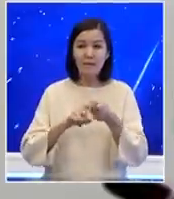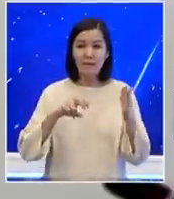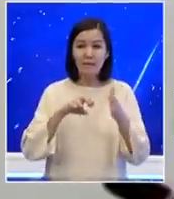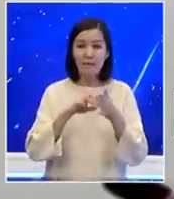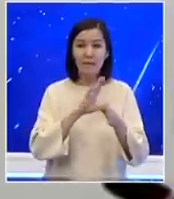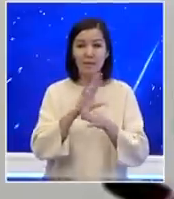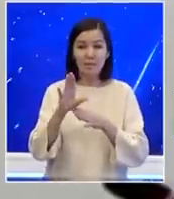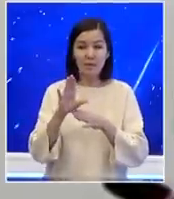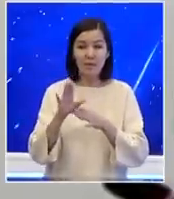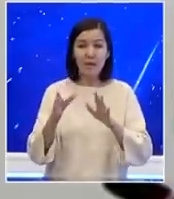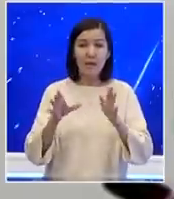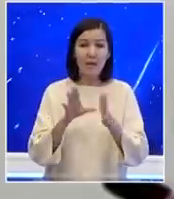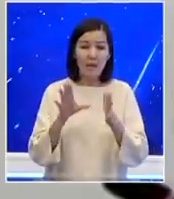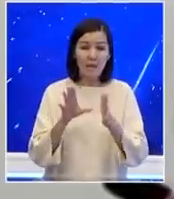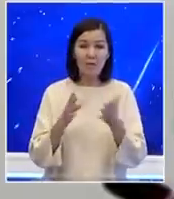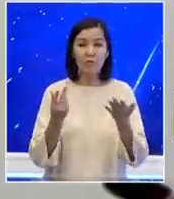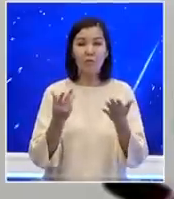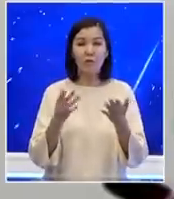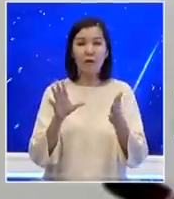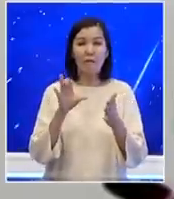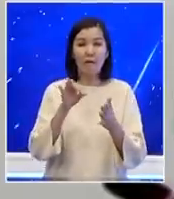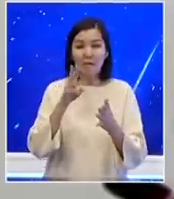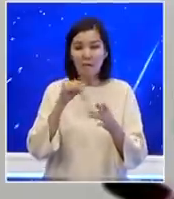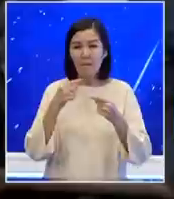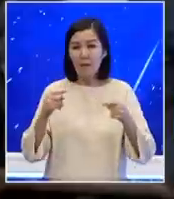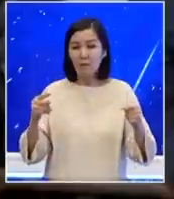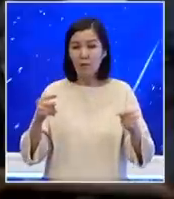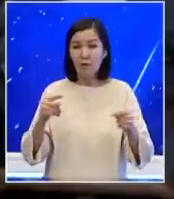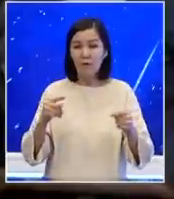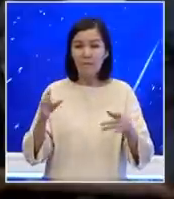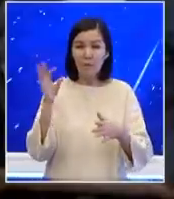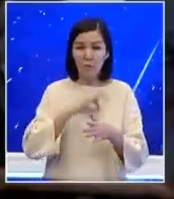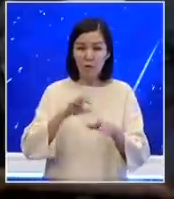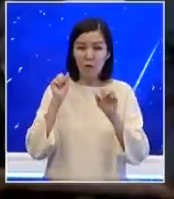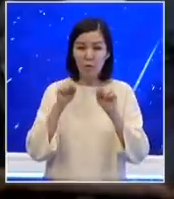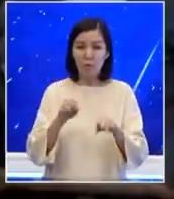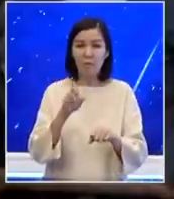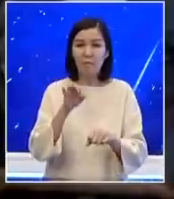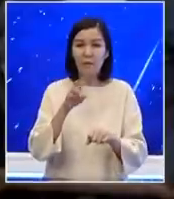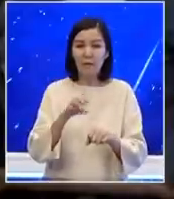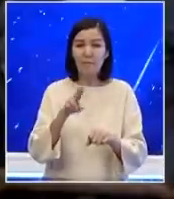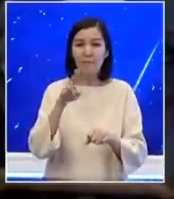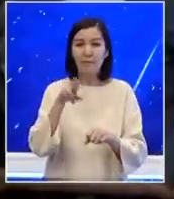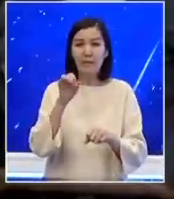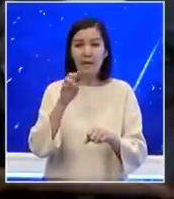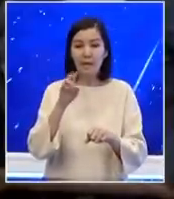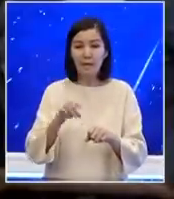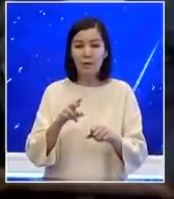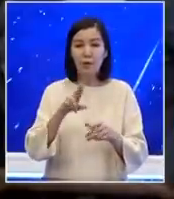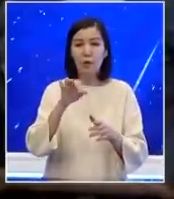электрондық платформаларда, цифрлық платформаларда да сабақтар жүргізіліп жатыр. Білімленд, Дарын онлайн,